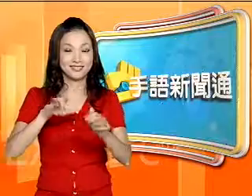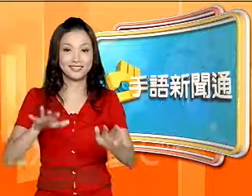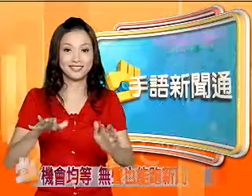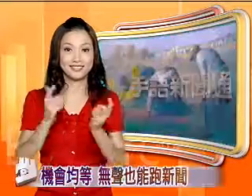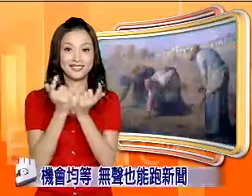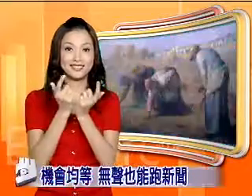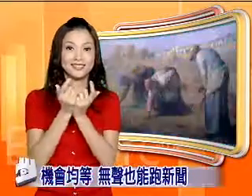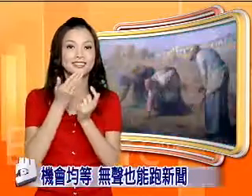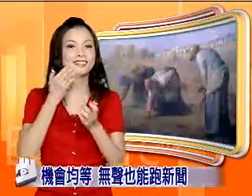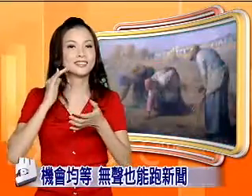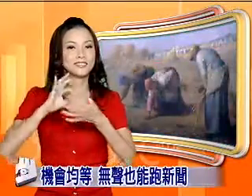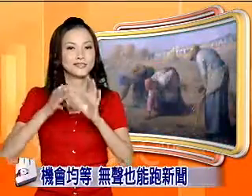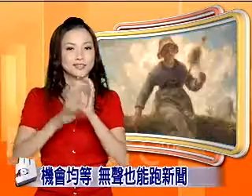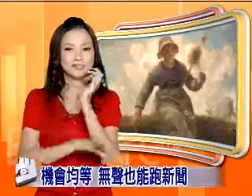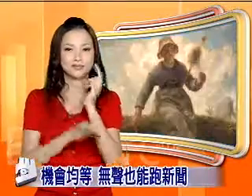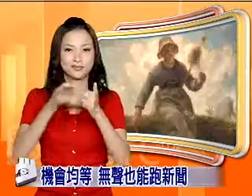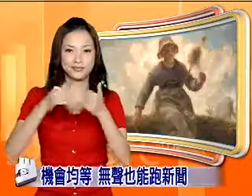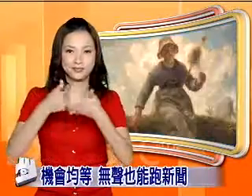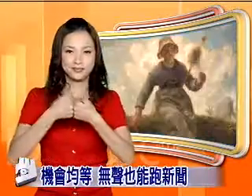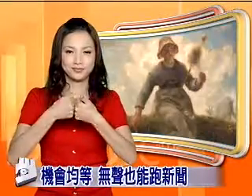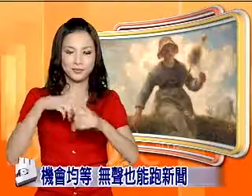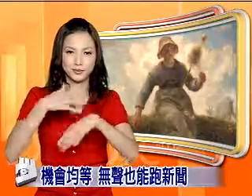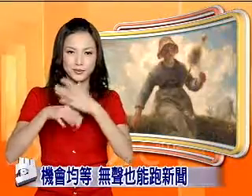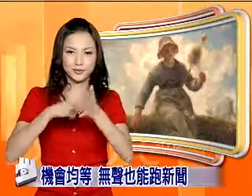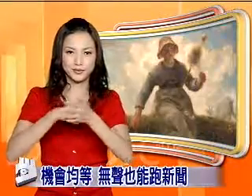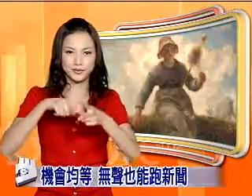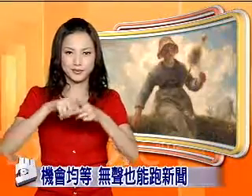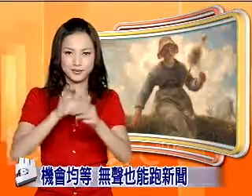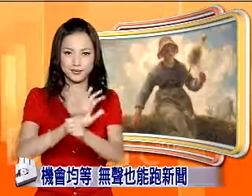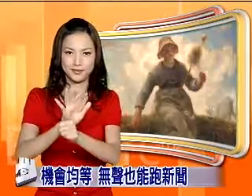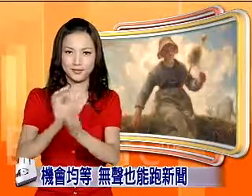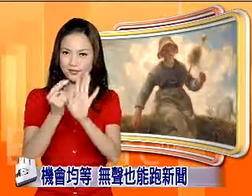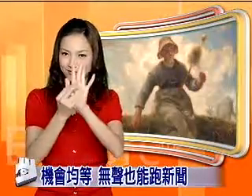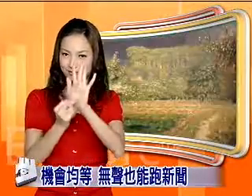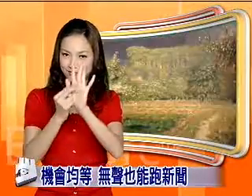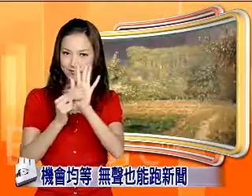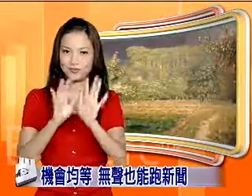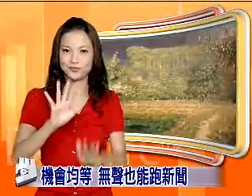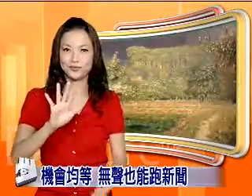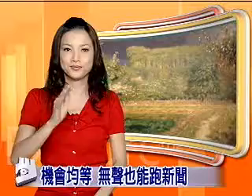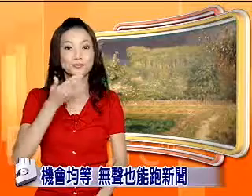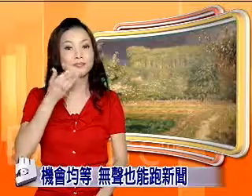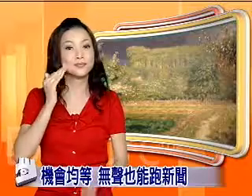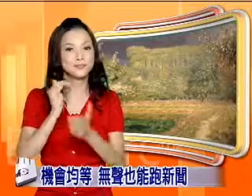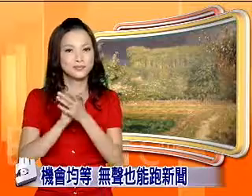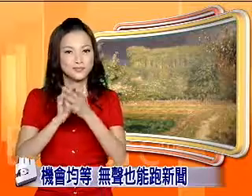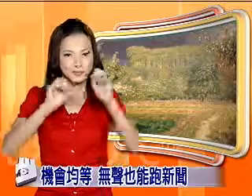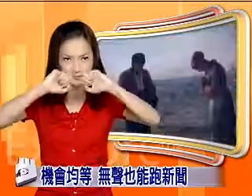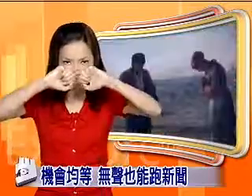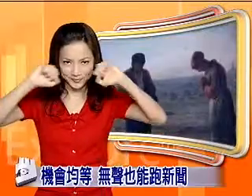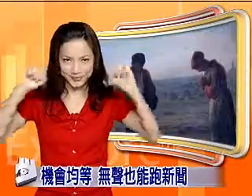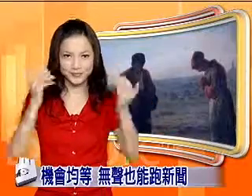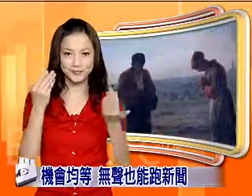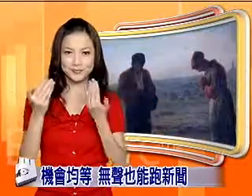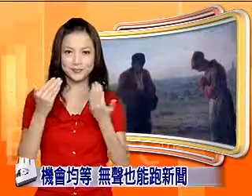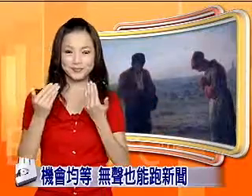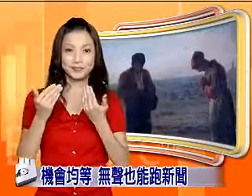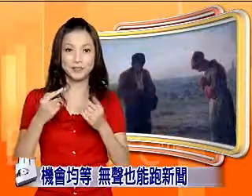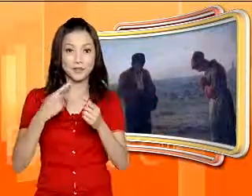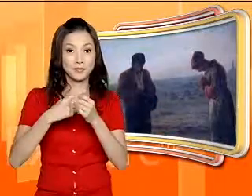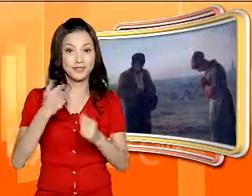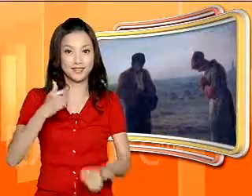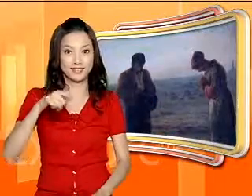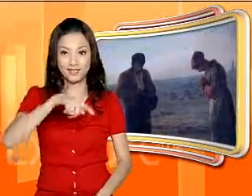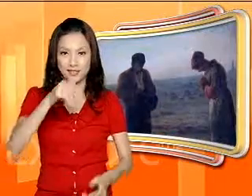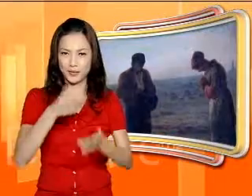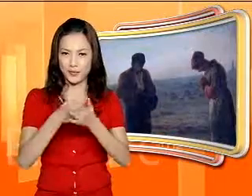单元，透过台北听奥基金会手语导览志工的手，让听障朋友也能够清楚了解米勒